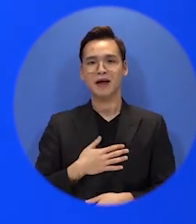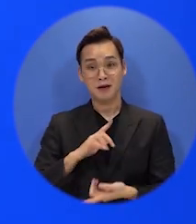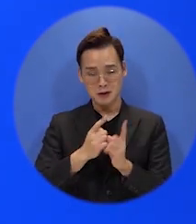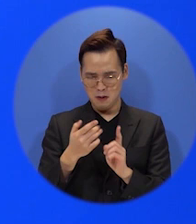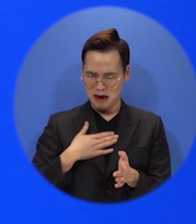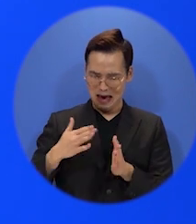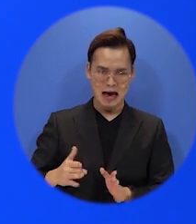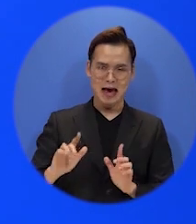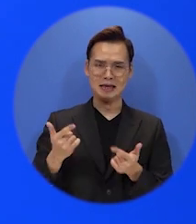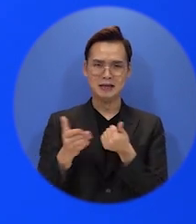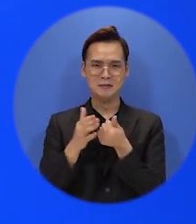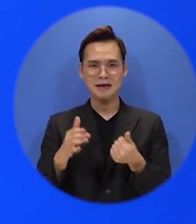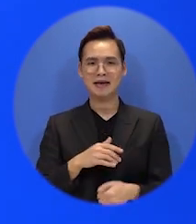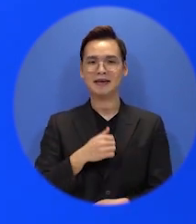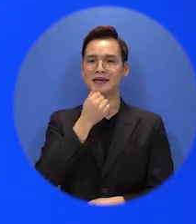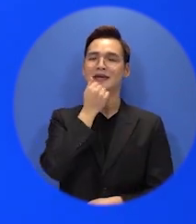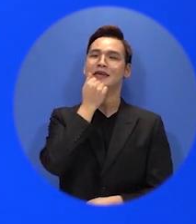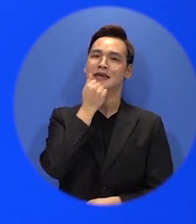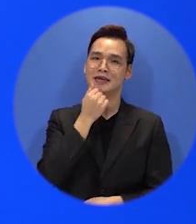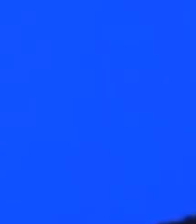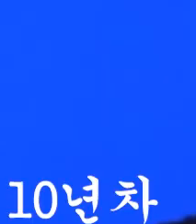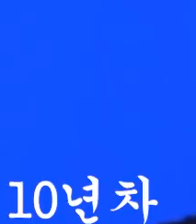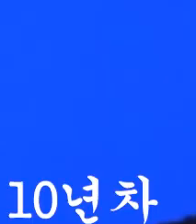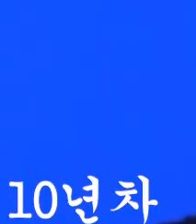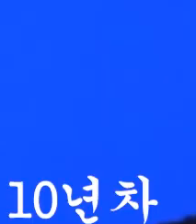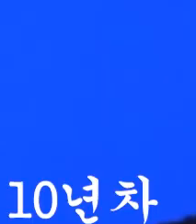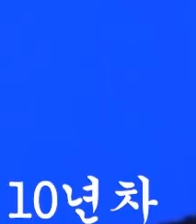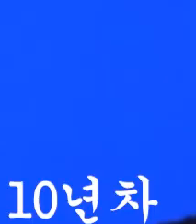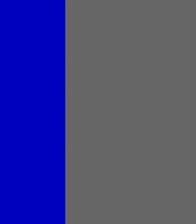서로 알던 사이가 아니라서. 네.